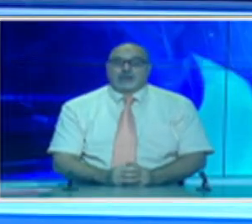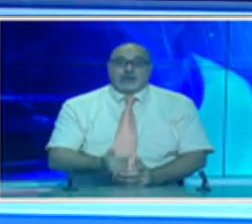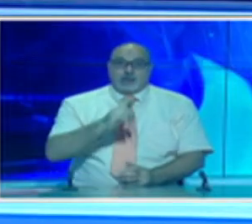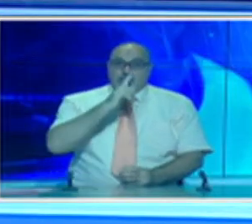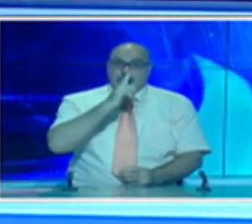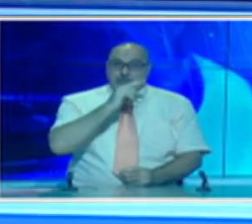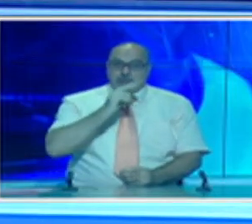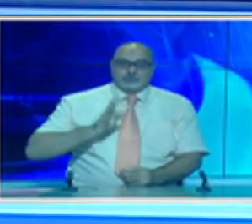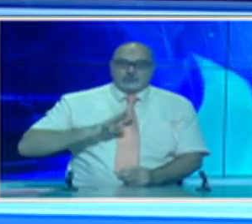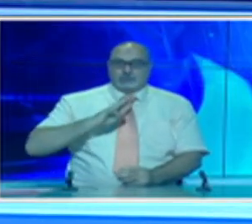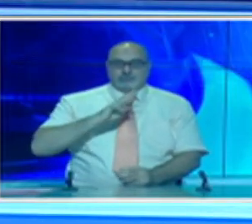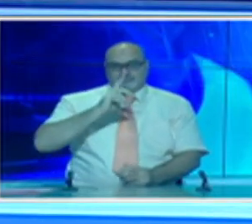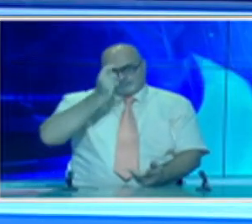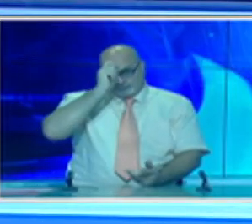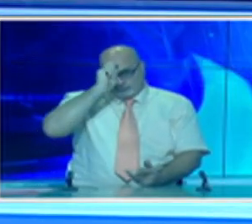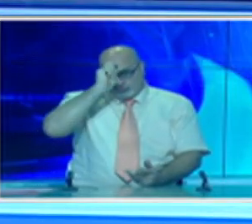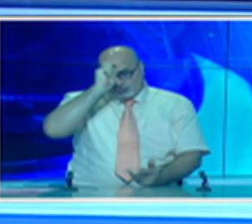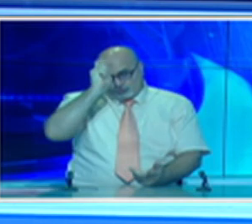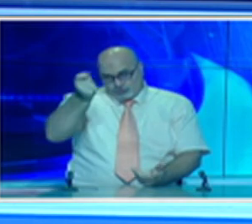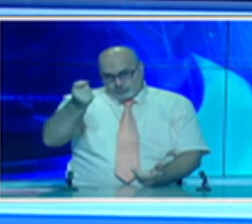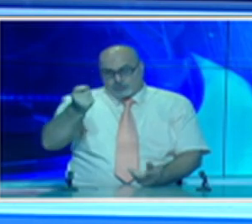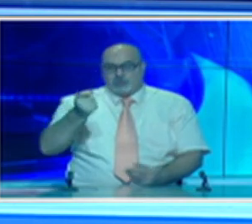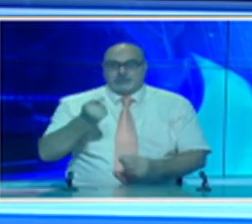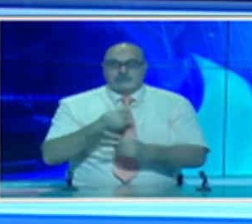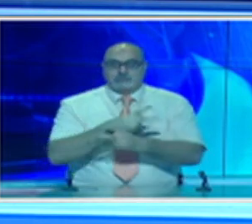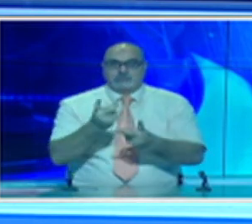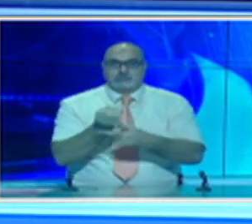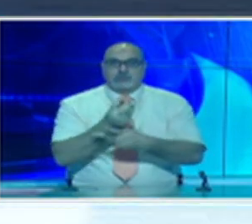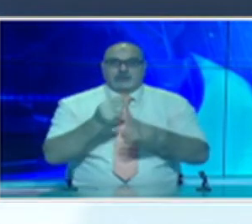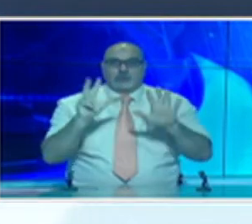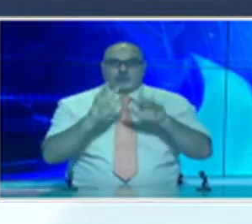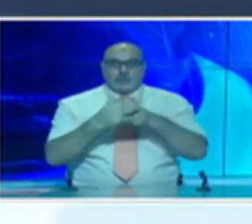أسعدتم صباحا مشاهدينا، أهلا بكم إلى أولى نشراتنا الإخبارية.